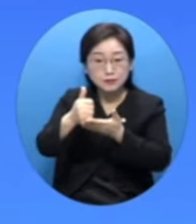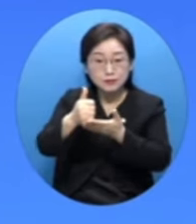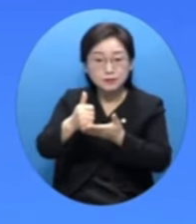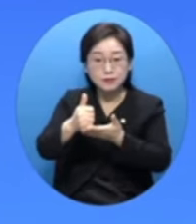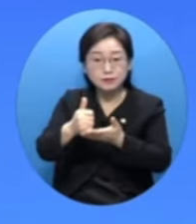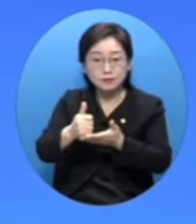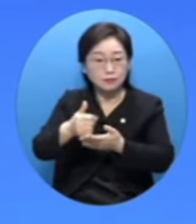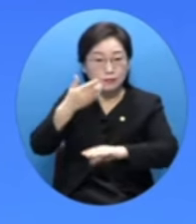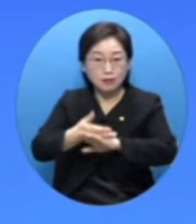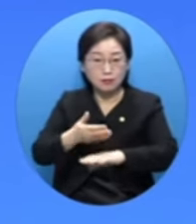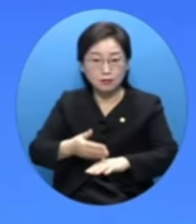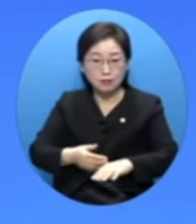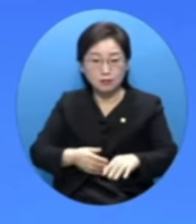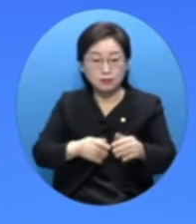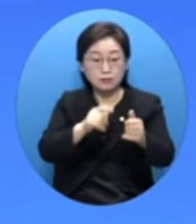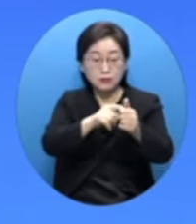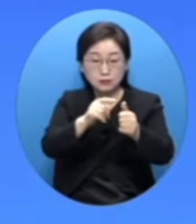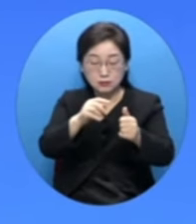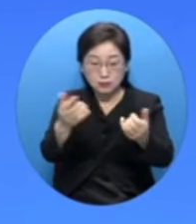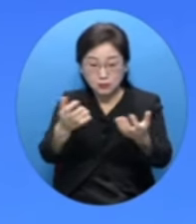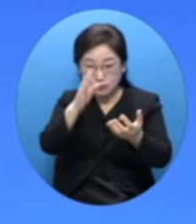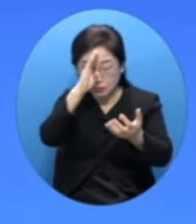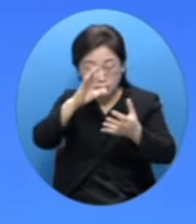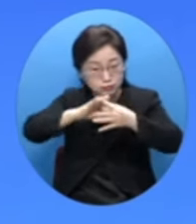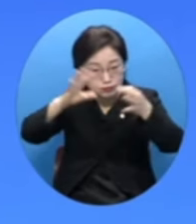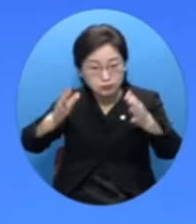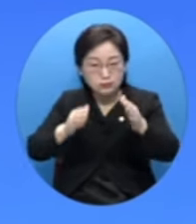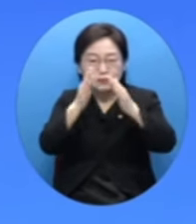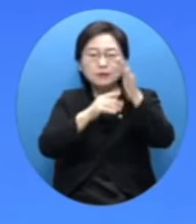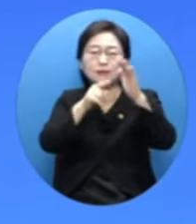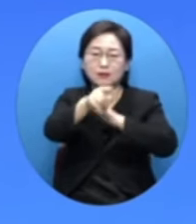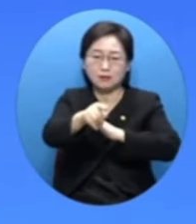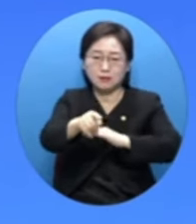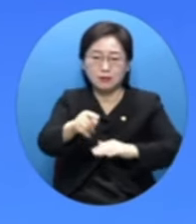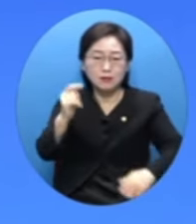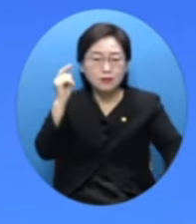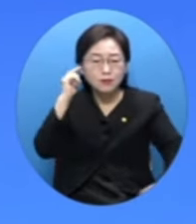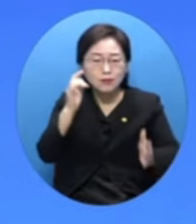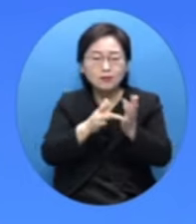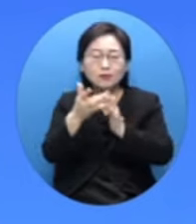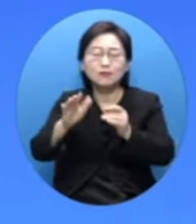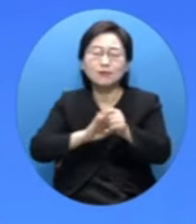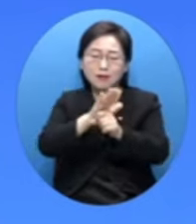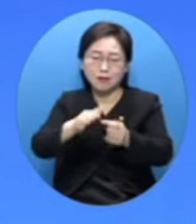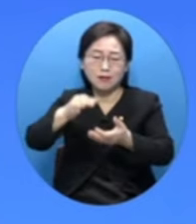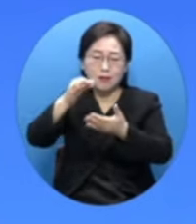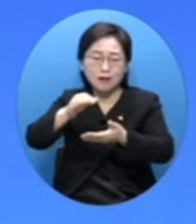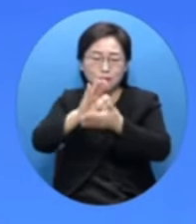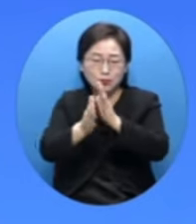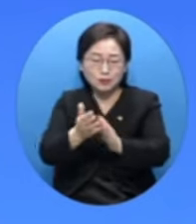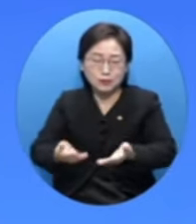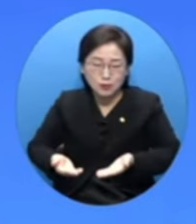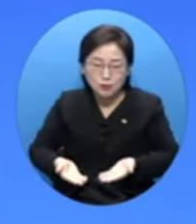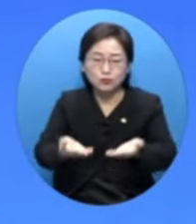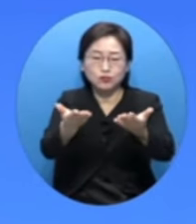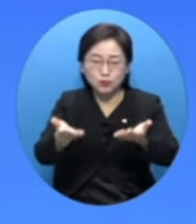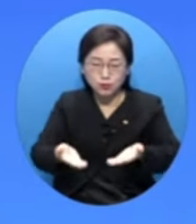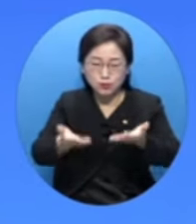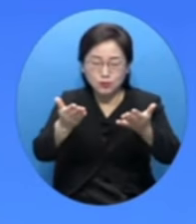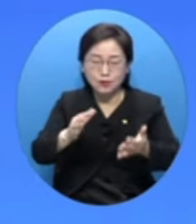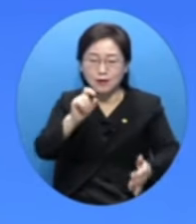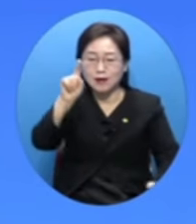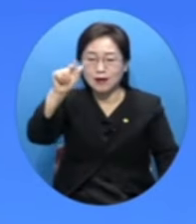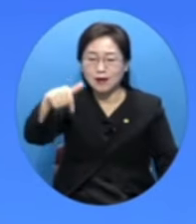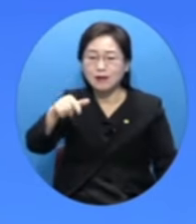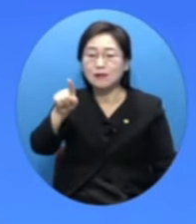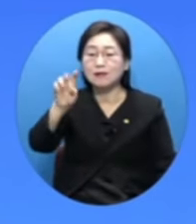집을 찾아가신 것입니다. 이것이 예수님의 사랑입니다. 값없이 주고 또 주고 또 주는 아가페 사랑이 바로